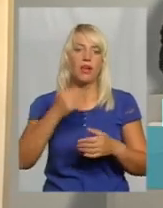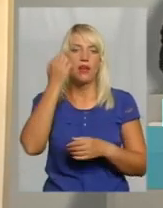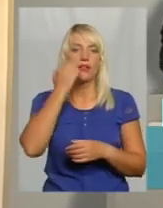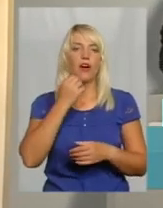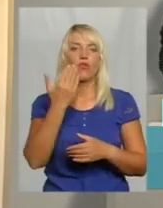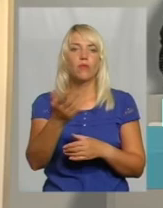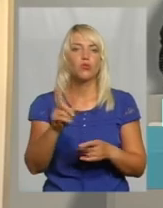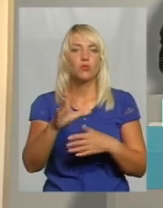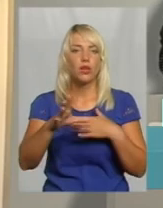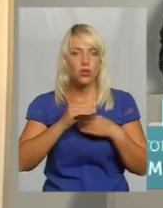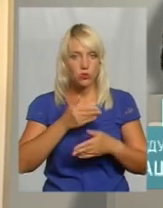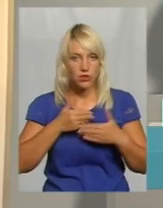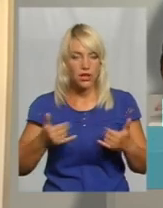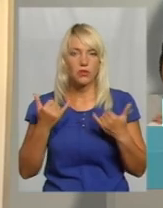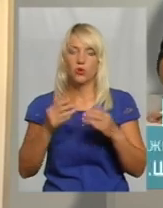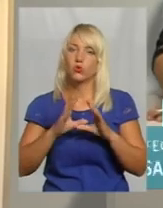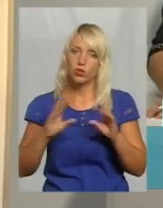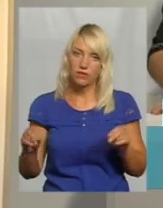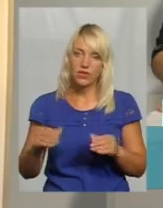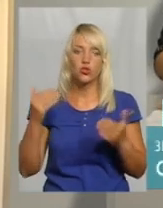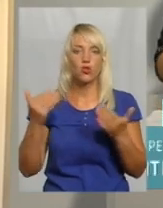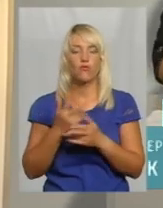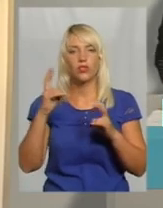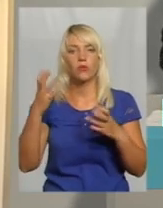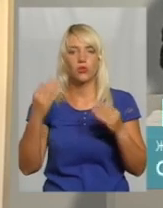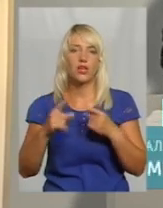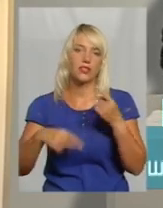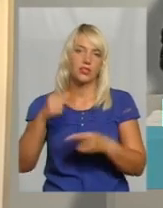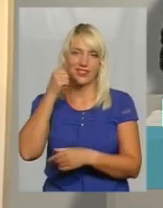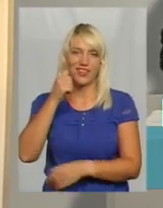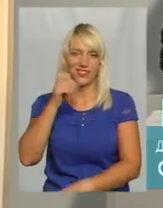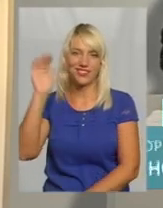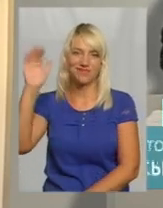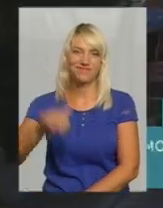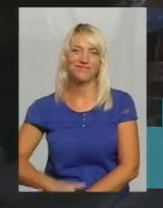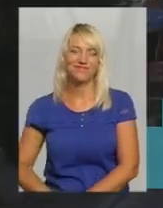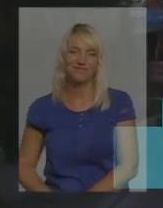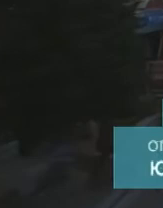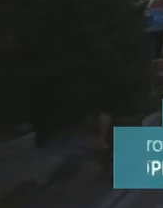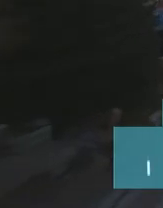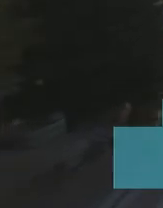дякуємо за увагу. На сьогодні все з новою темою дня. Зустрінемося завтра о 19:20.